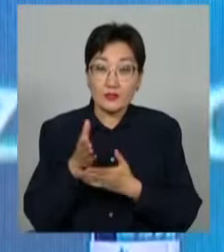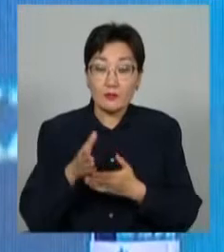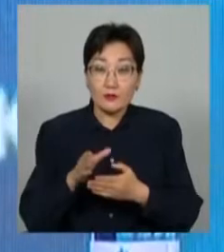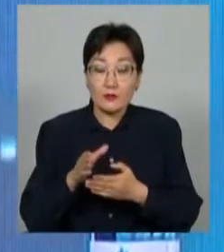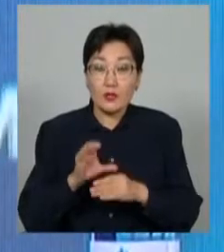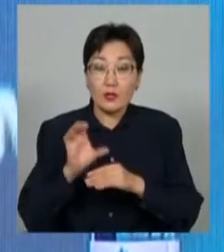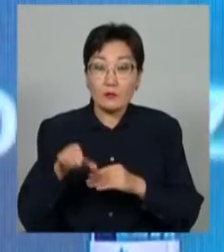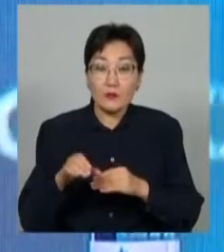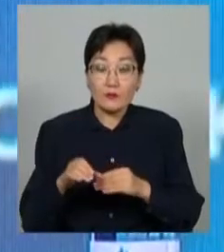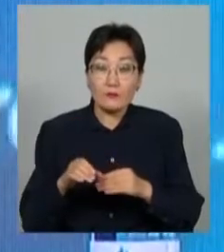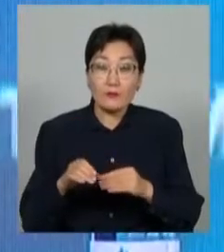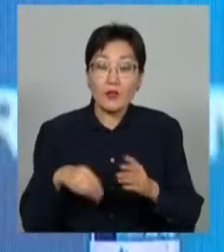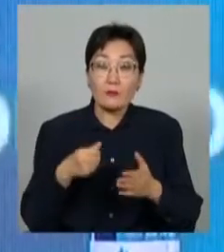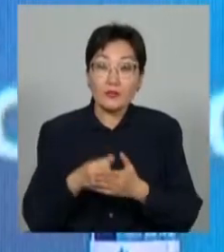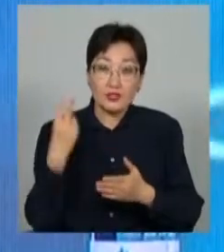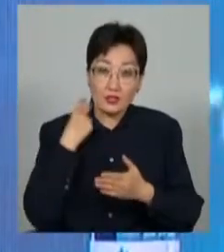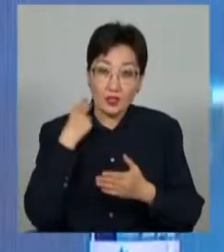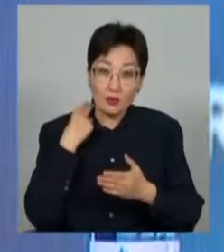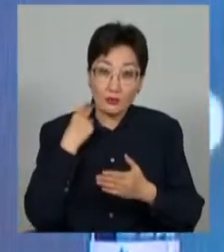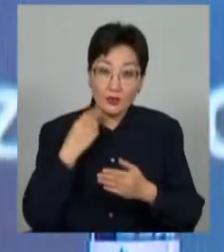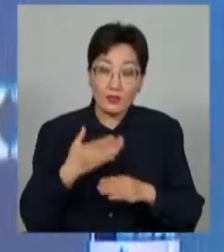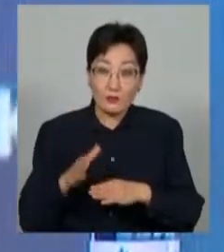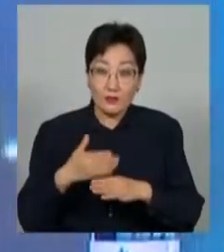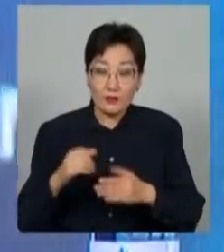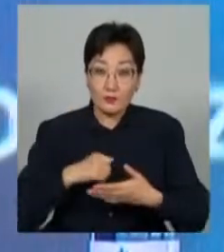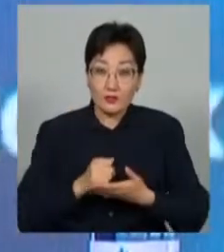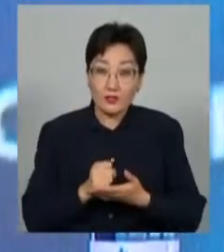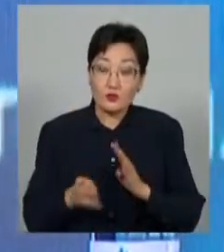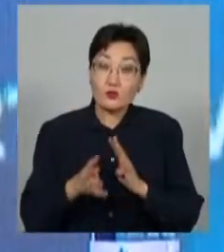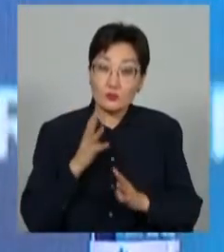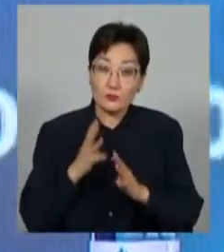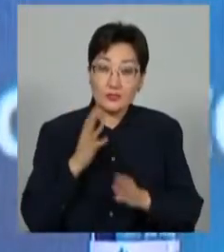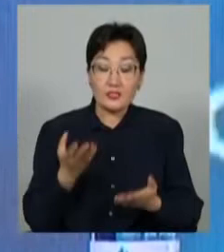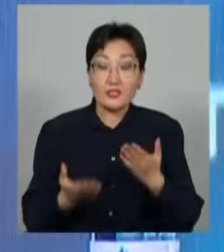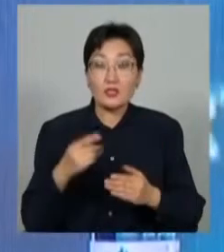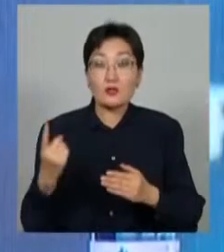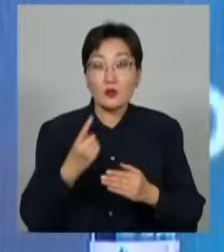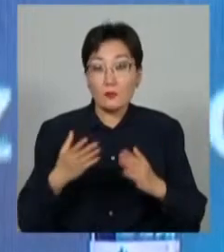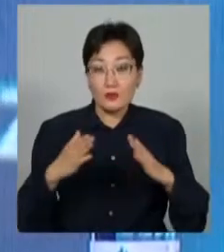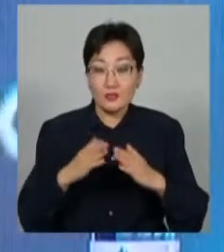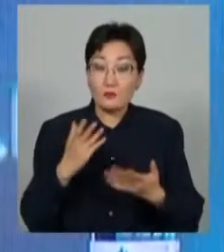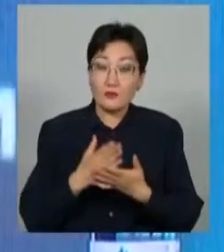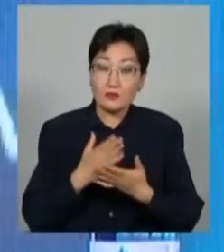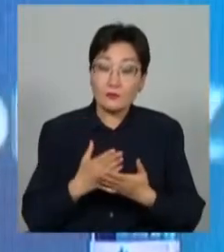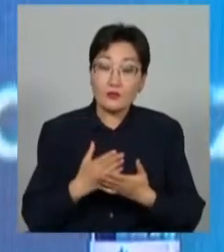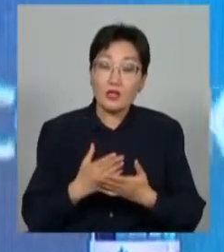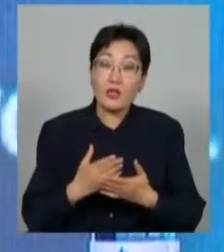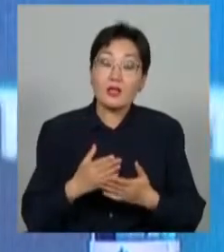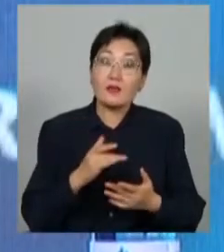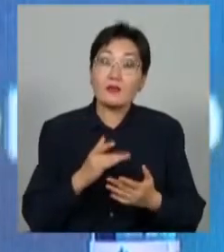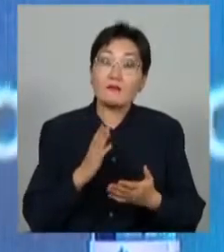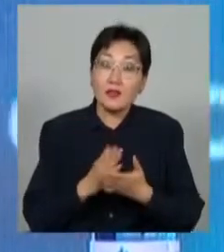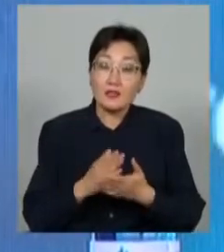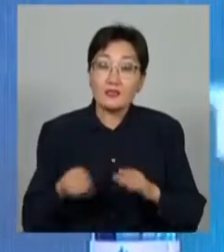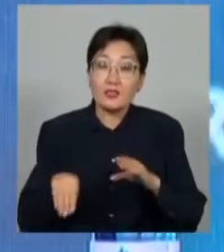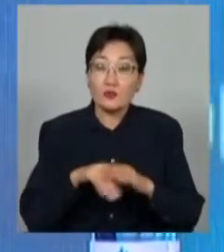погашение долгов перед кредиторами в соответствии с установленной очередностью. Если единственное жилье является предметом залога, то кредитор